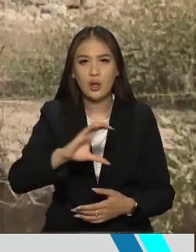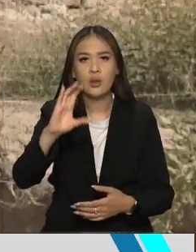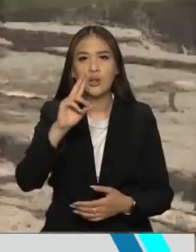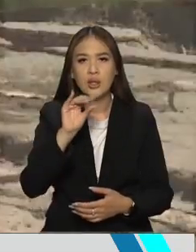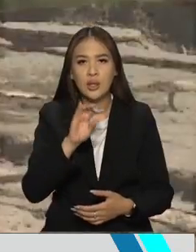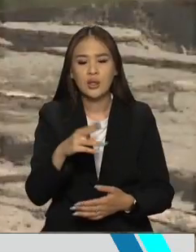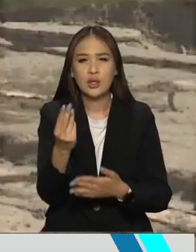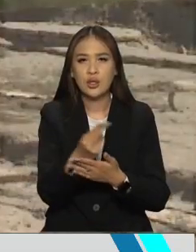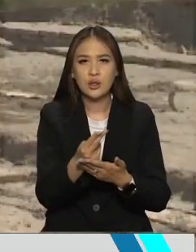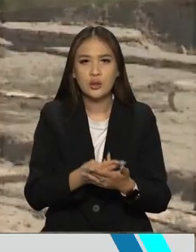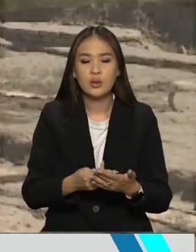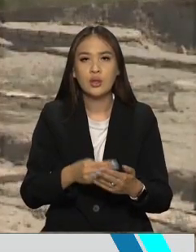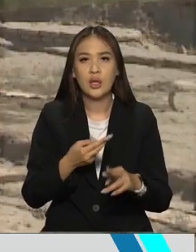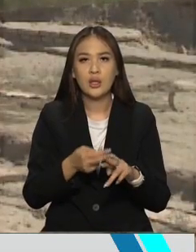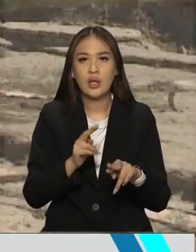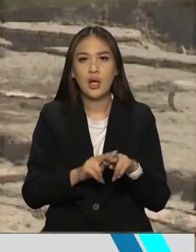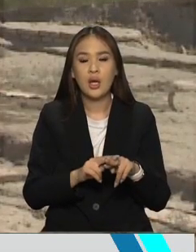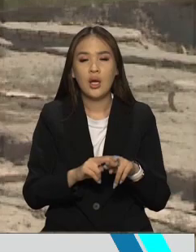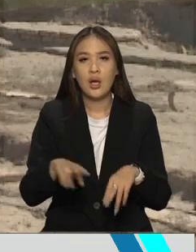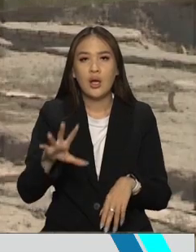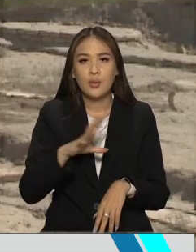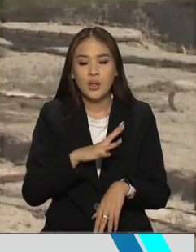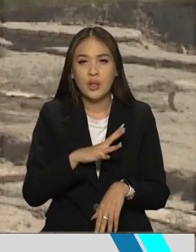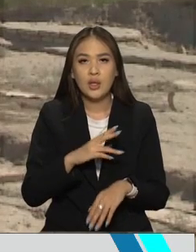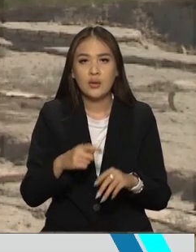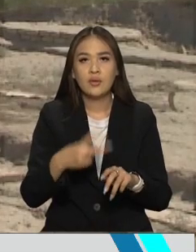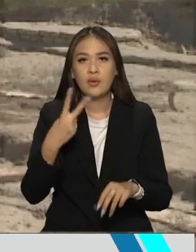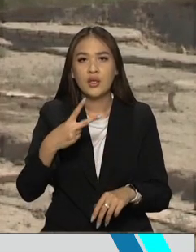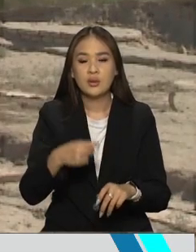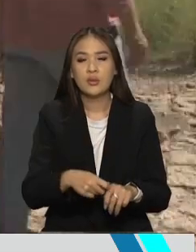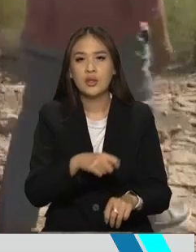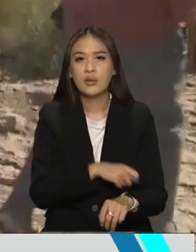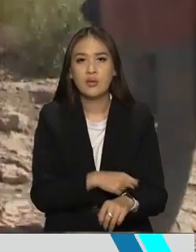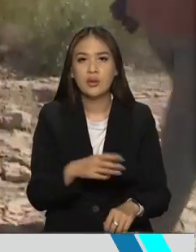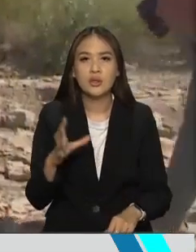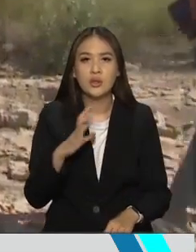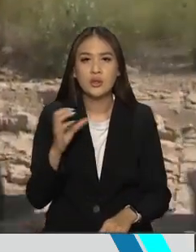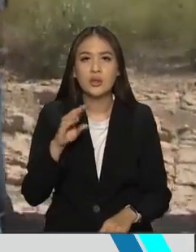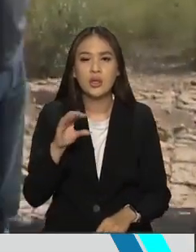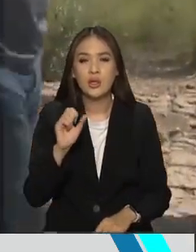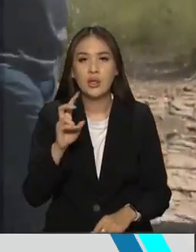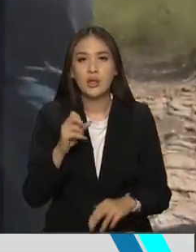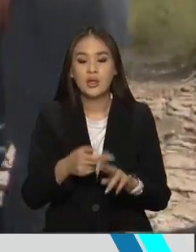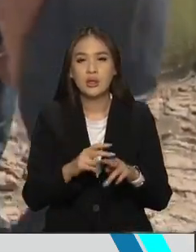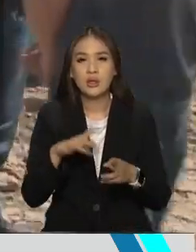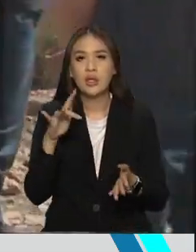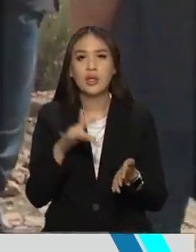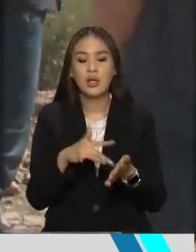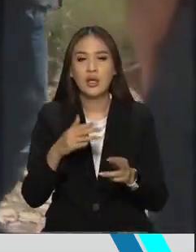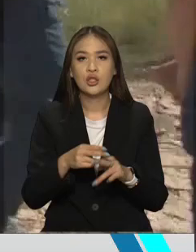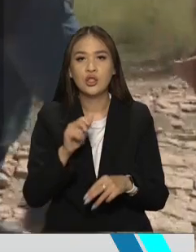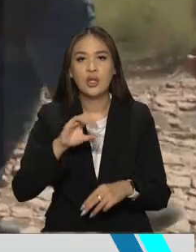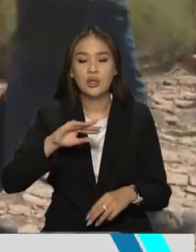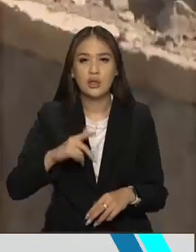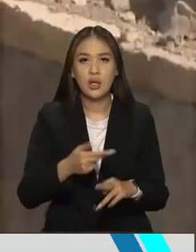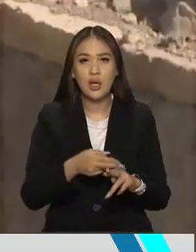китов Мавзолей длиной 28 и шириной 20 метров узоры на его стенах ручной работы Центральная часть сооружения была